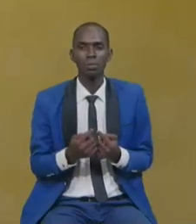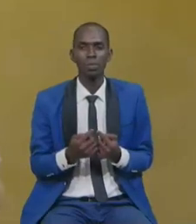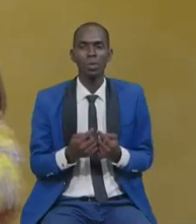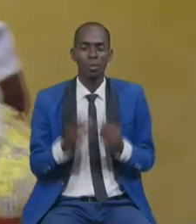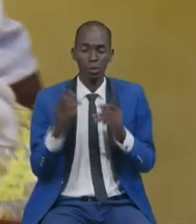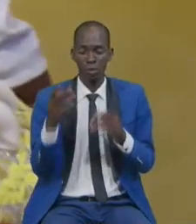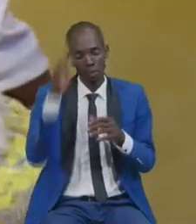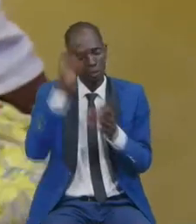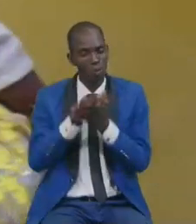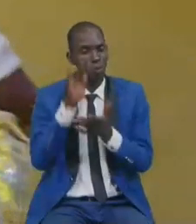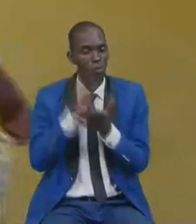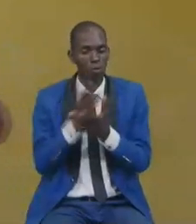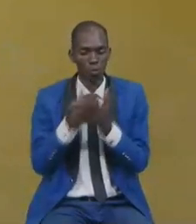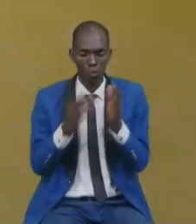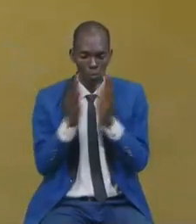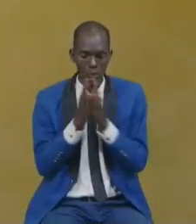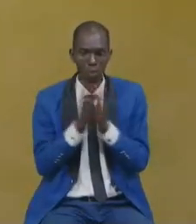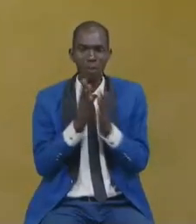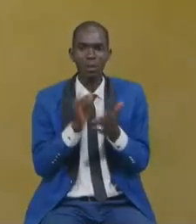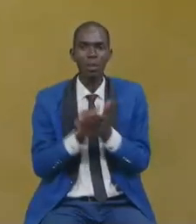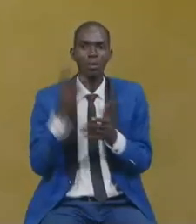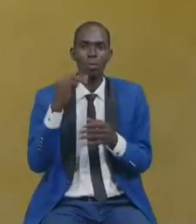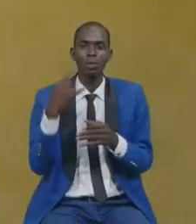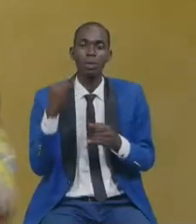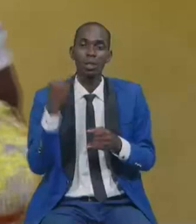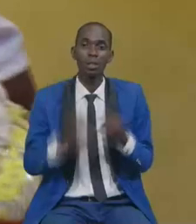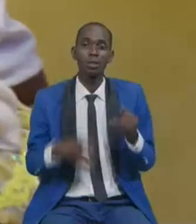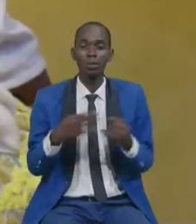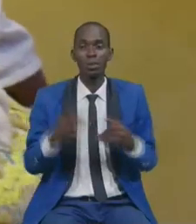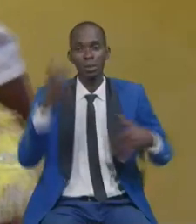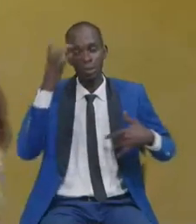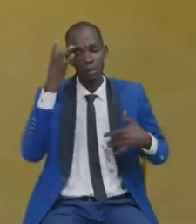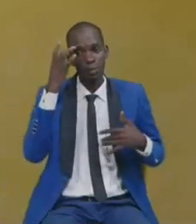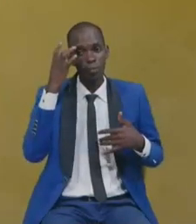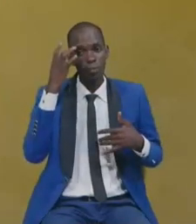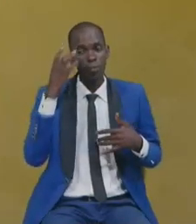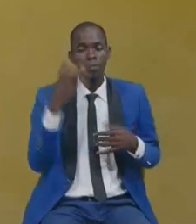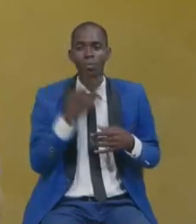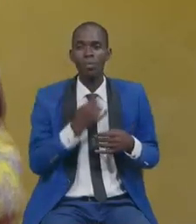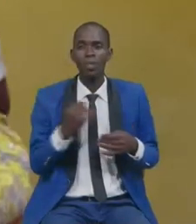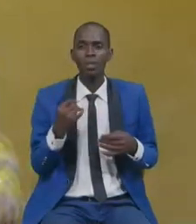ça c'était le début de la maladie. La maladie a commencé, je suis allé au bureau, je